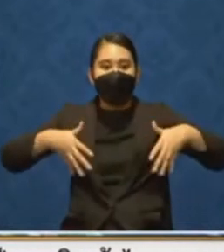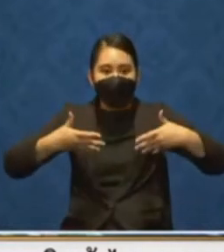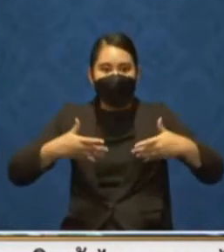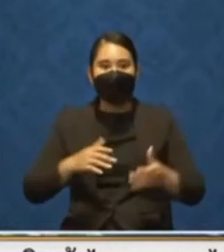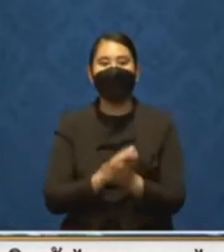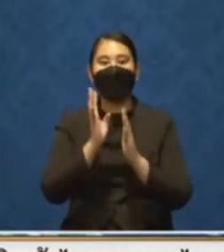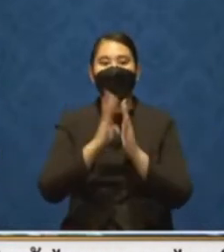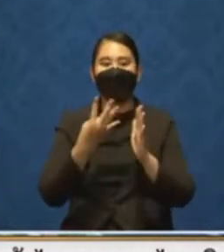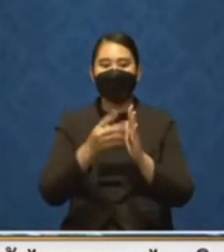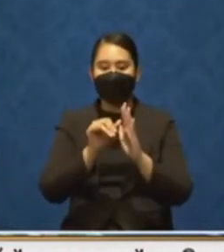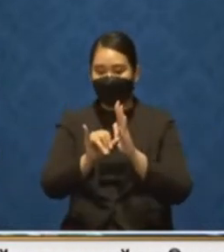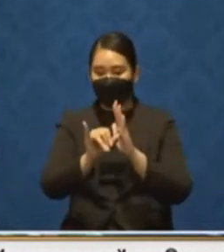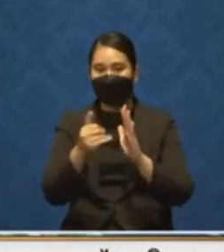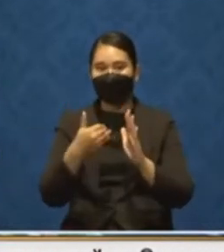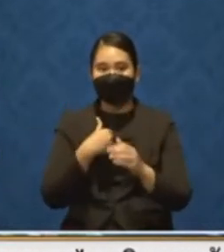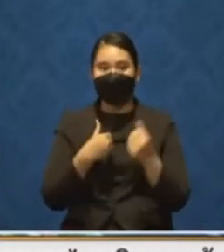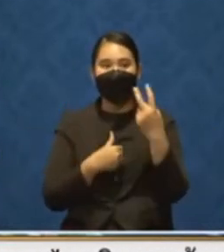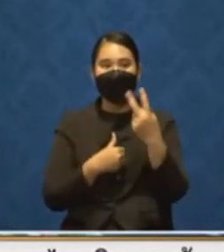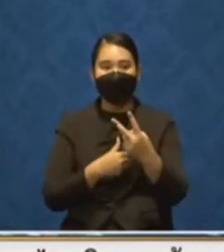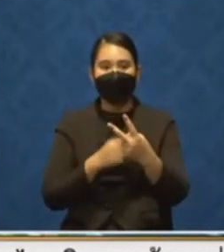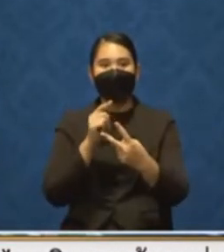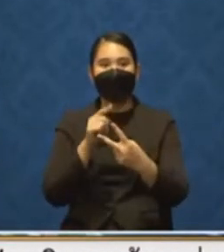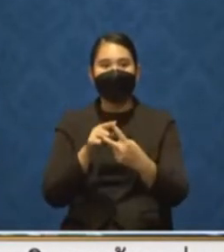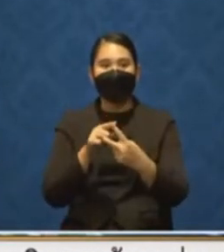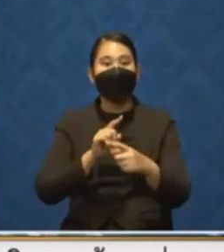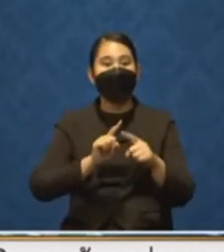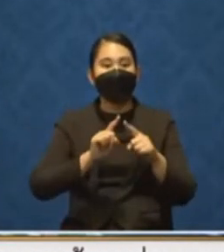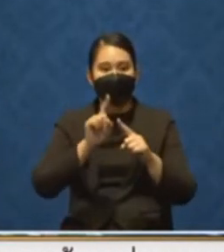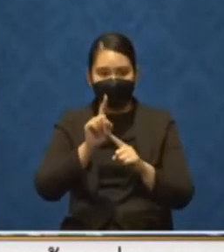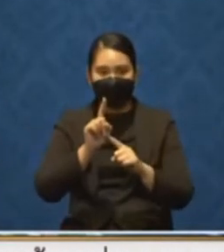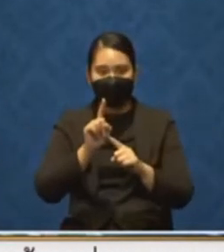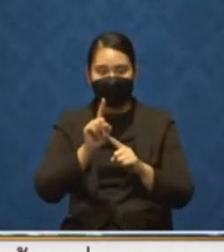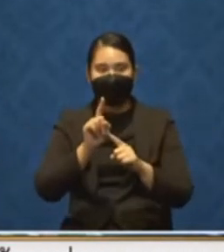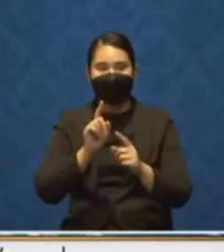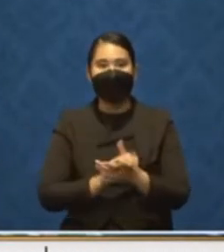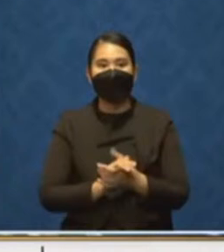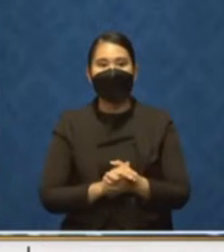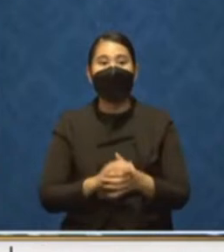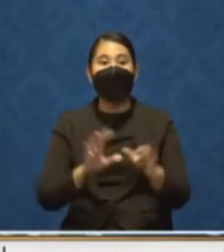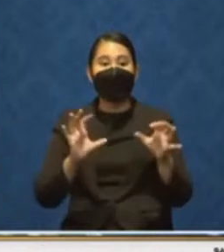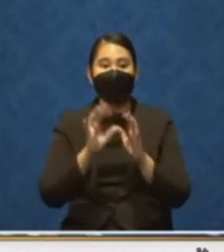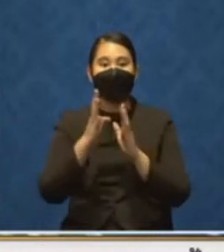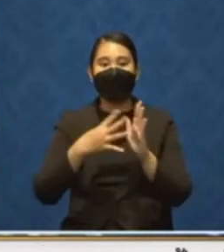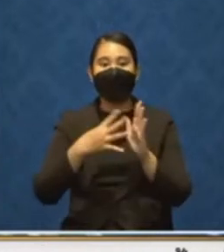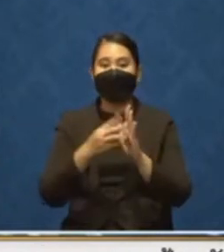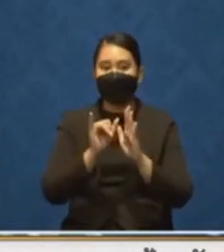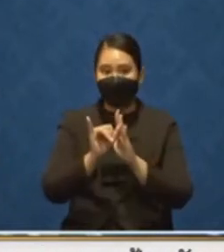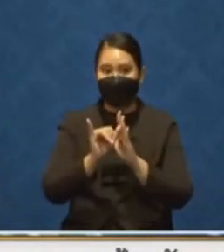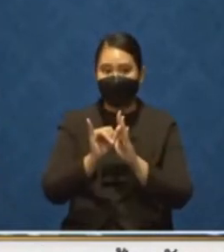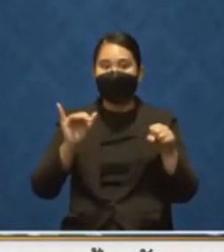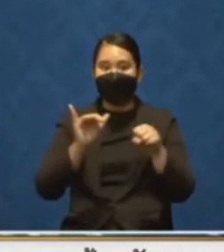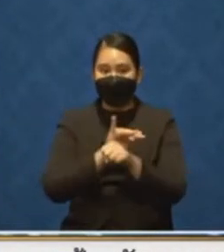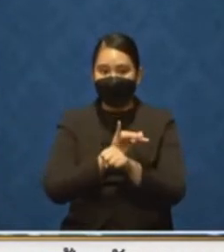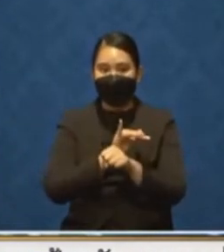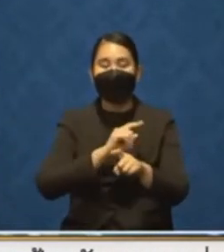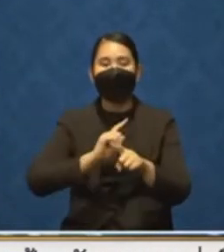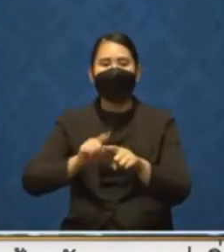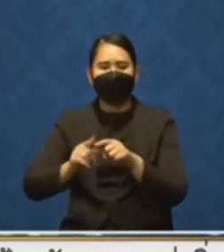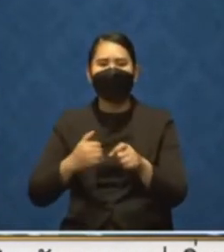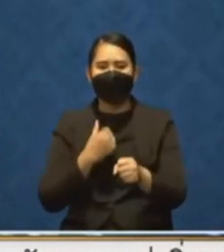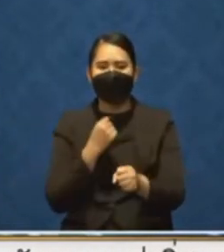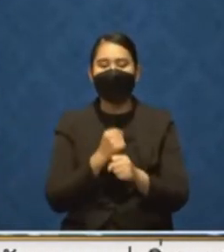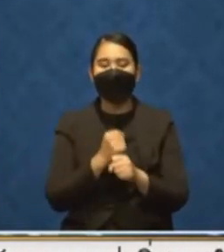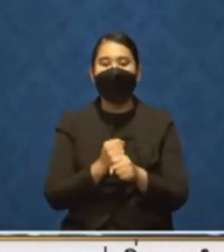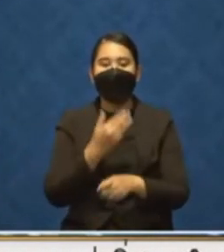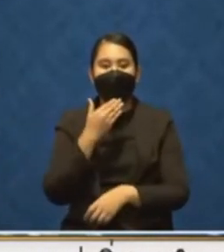ยุทธศาสตร์ก็มี 2อันคือขึ้นอยู่หน้าระดับที่ 1และมีการคืนยุทธศาสตร์รอบด้านเดียวสาดจะเพาะนานแล้วก็รอบการเพราะเดินหน้าอย่างนี้